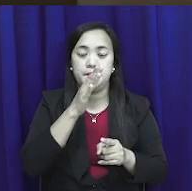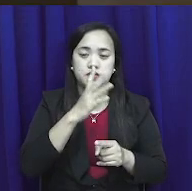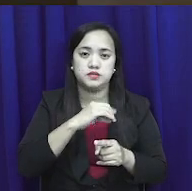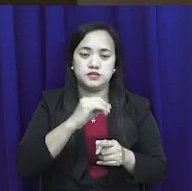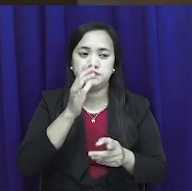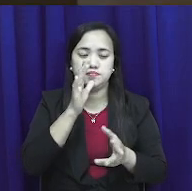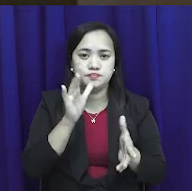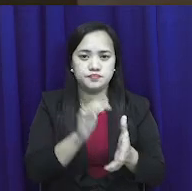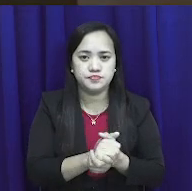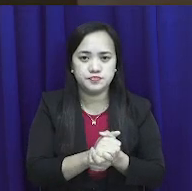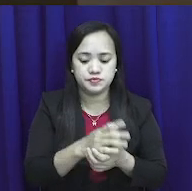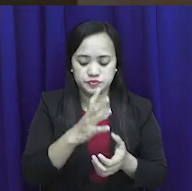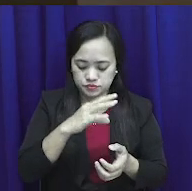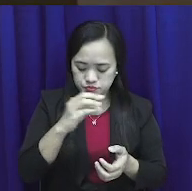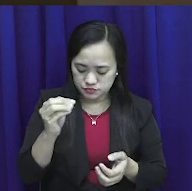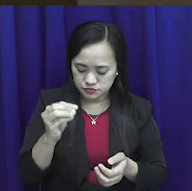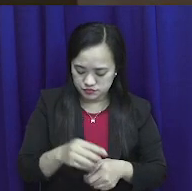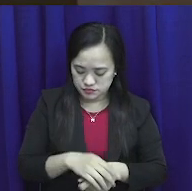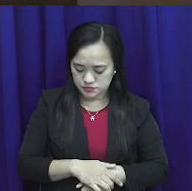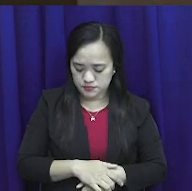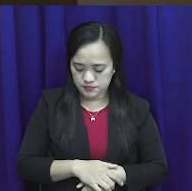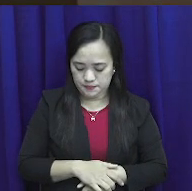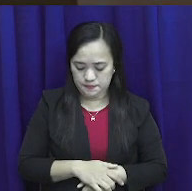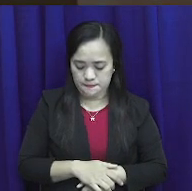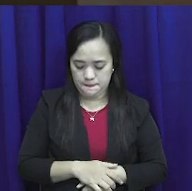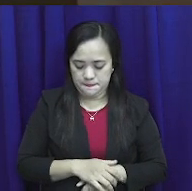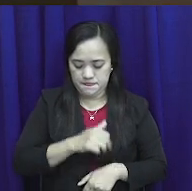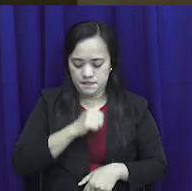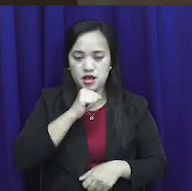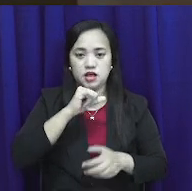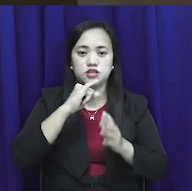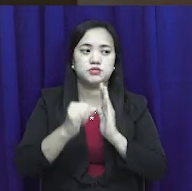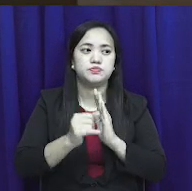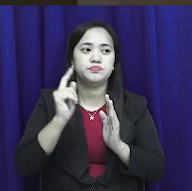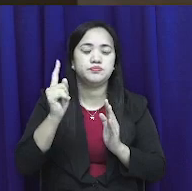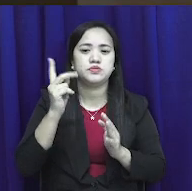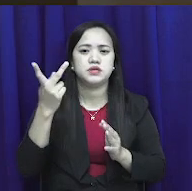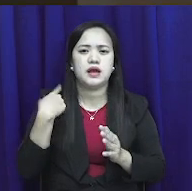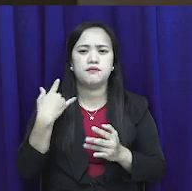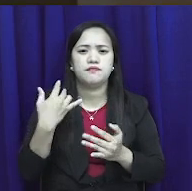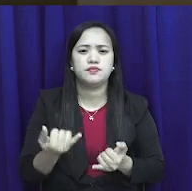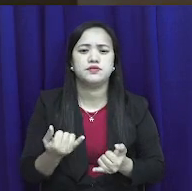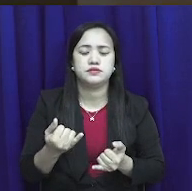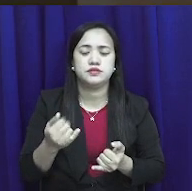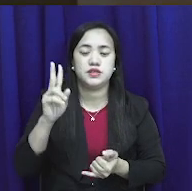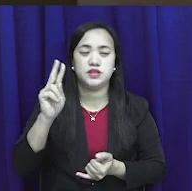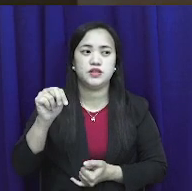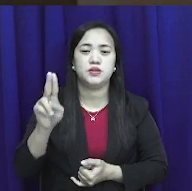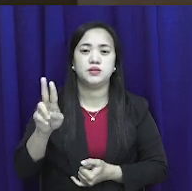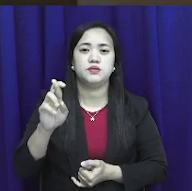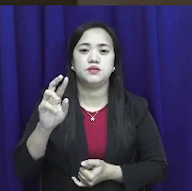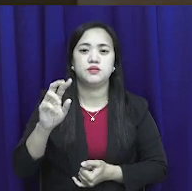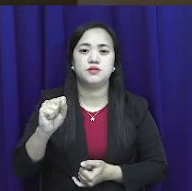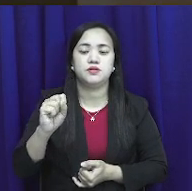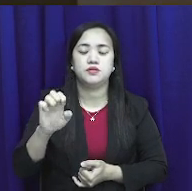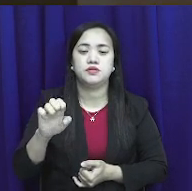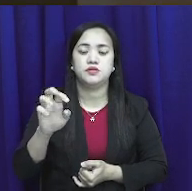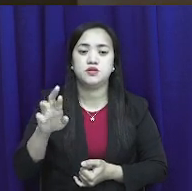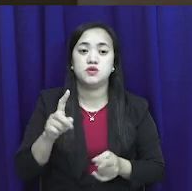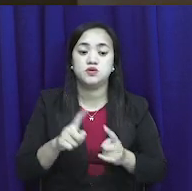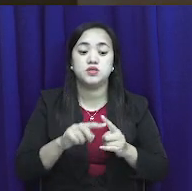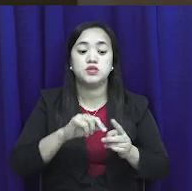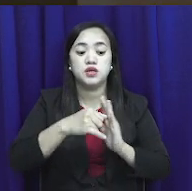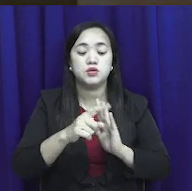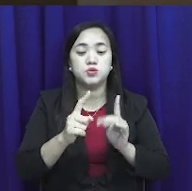ba and not only that meron pa tayo marami tayo yung nurses Sabi nga ung mag-alaga makatulong lang